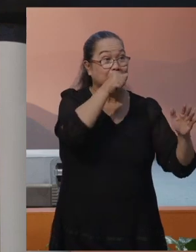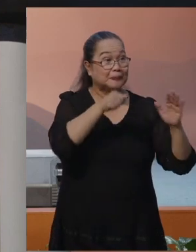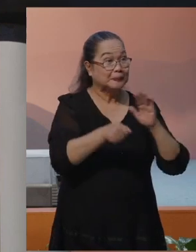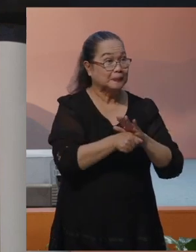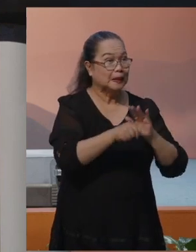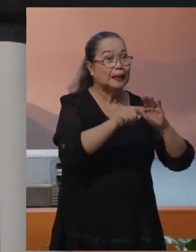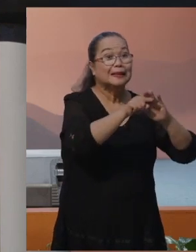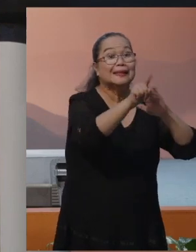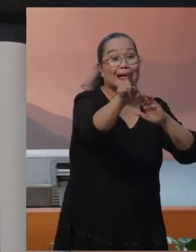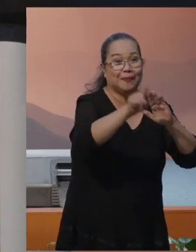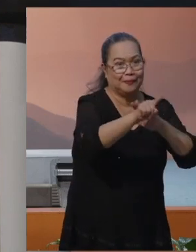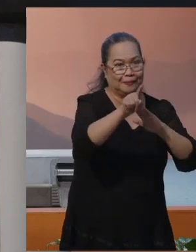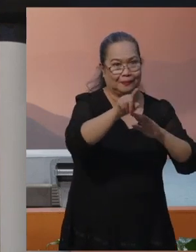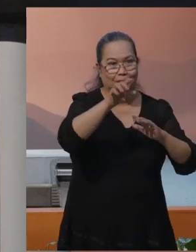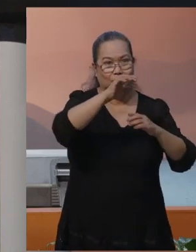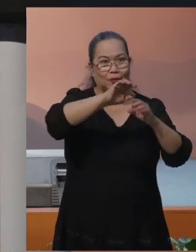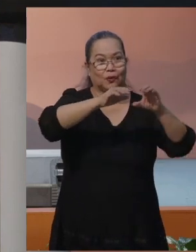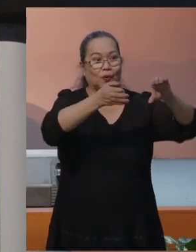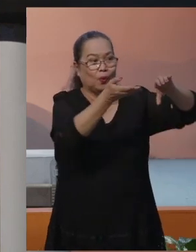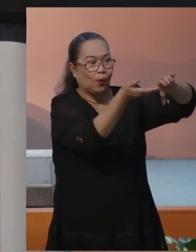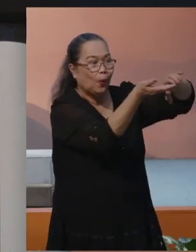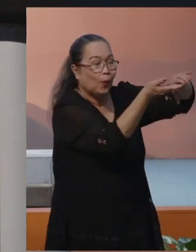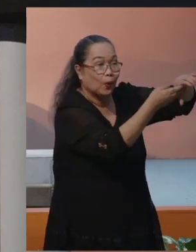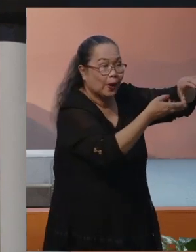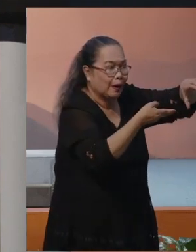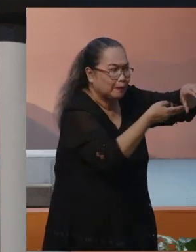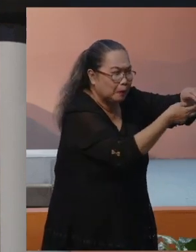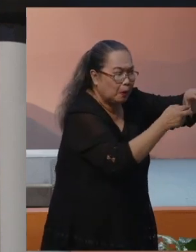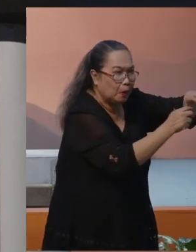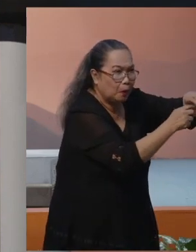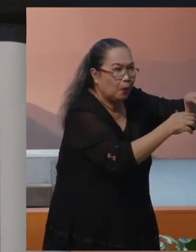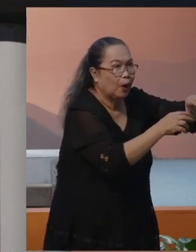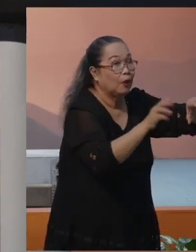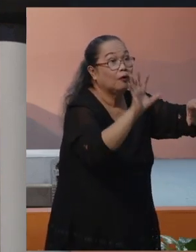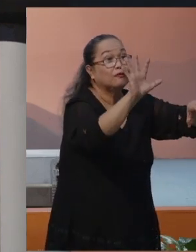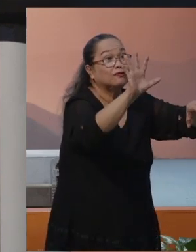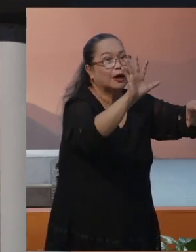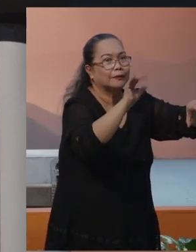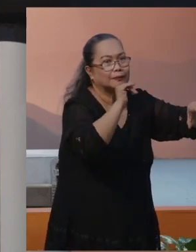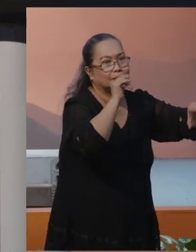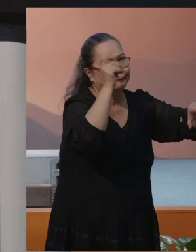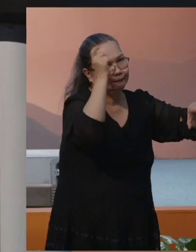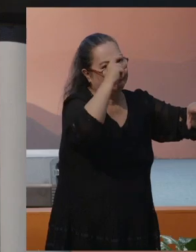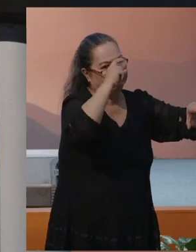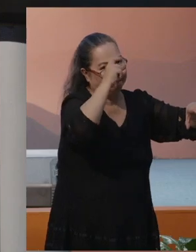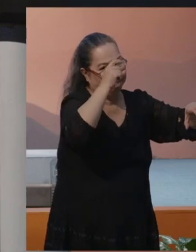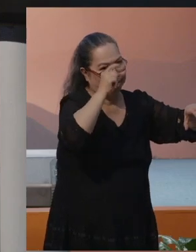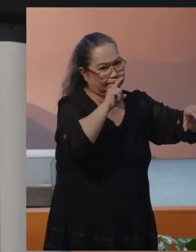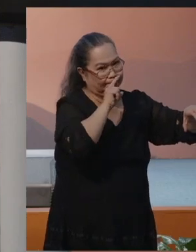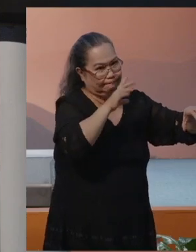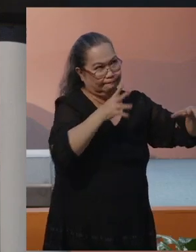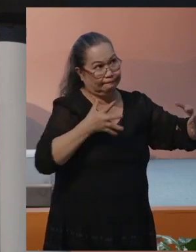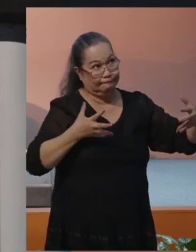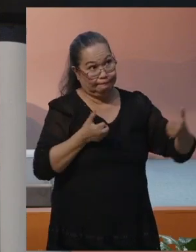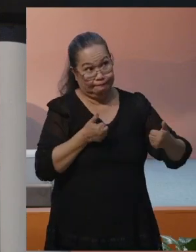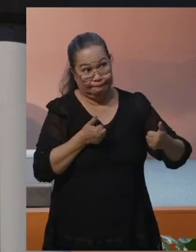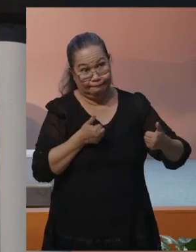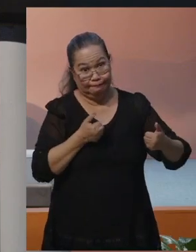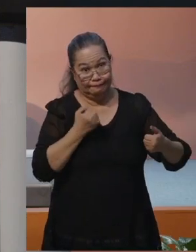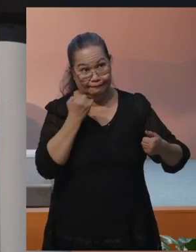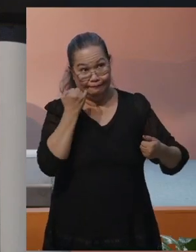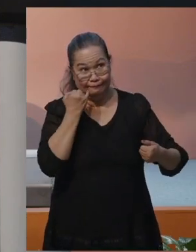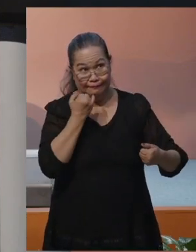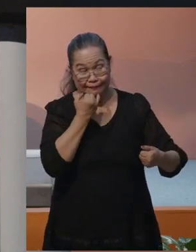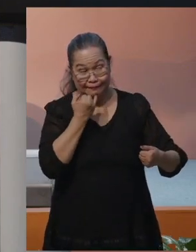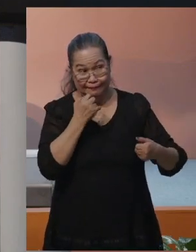kuweba. Ang 5 haring ito, hindi masyadong matalino. Mapusok na humamon sa puwersa ng Israel